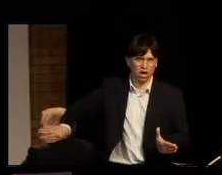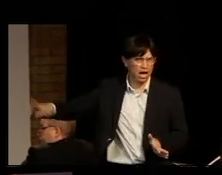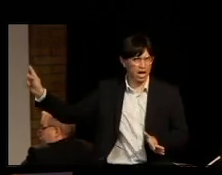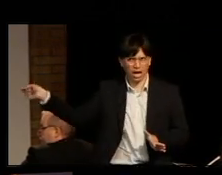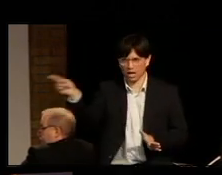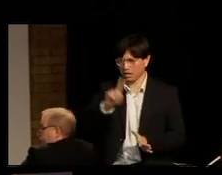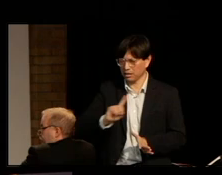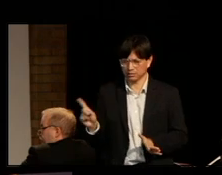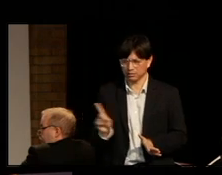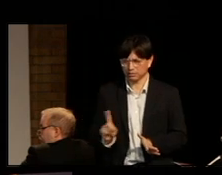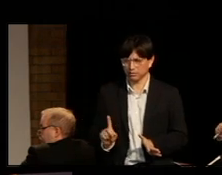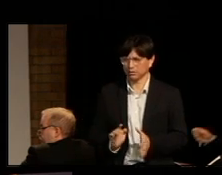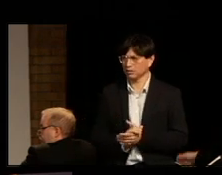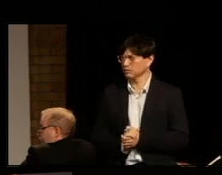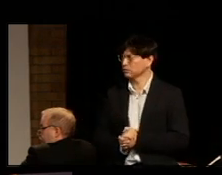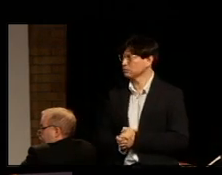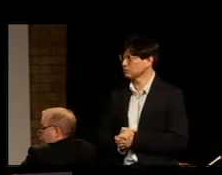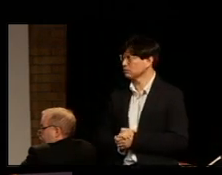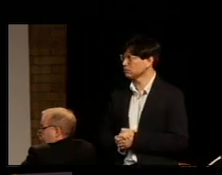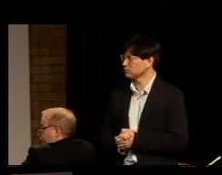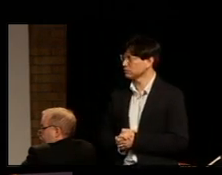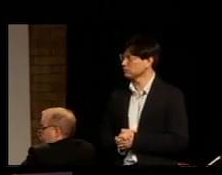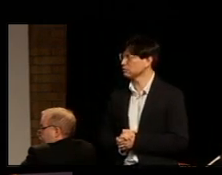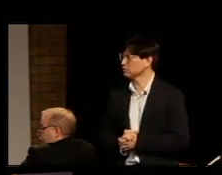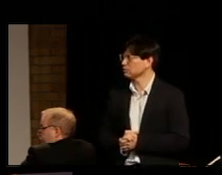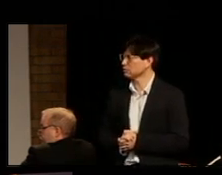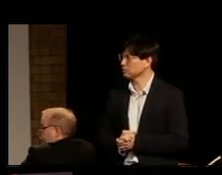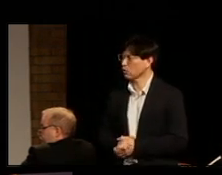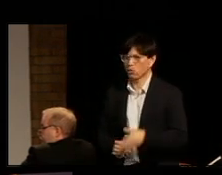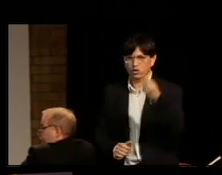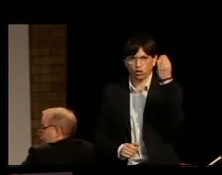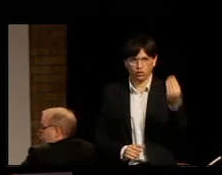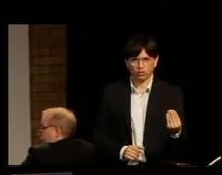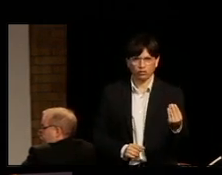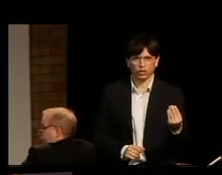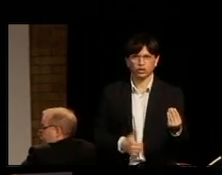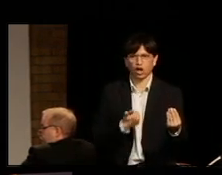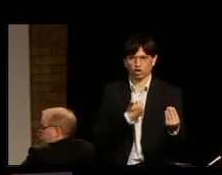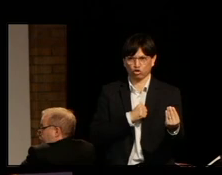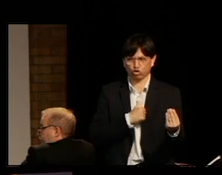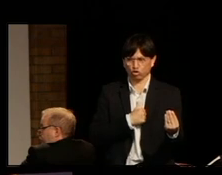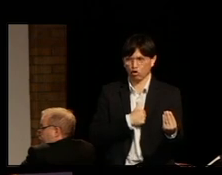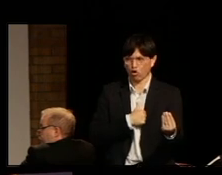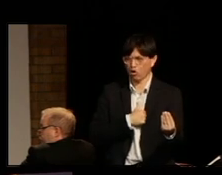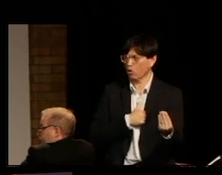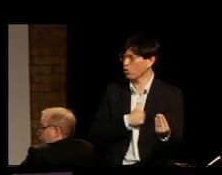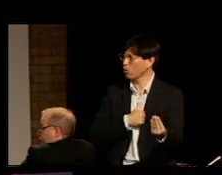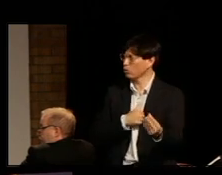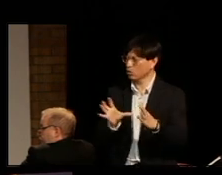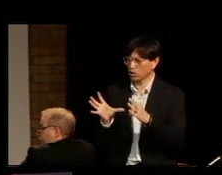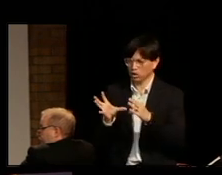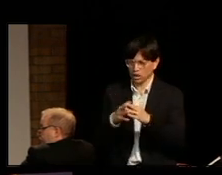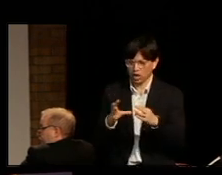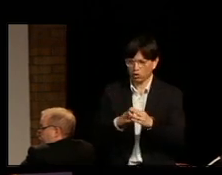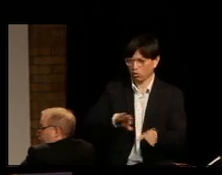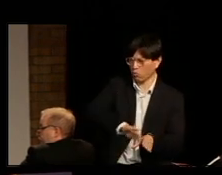relazione per cui c'è questo bambino che ha questo catechista e si relaziona solo con questo catechista e diciamo il gruppo